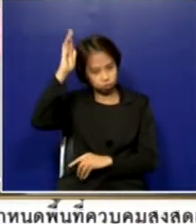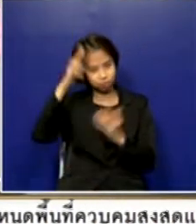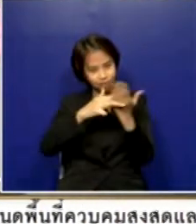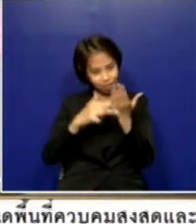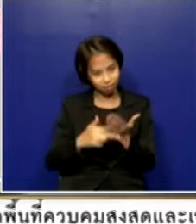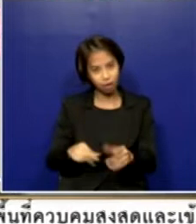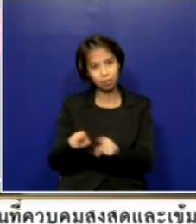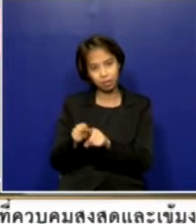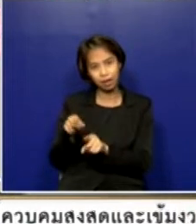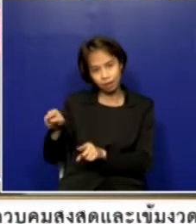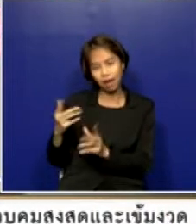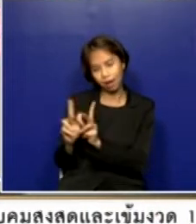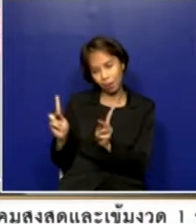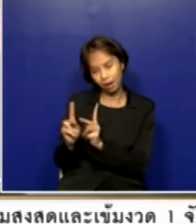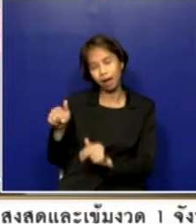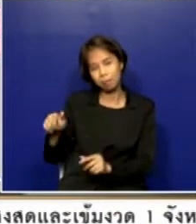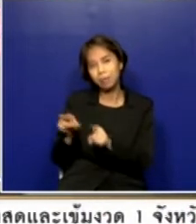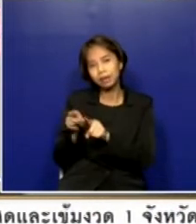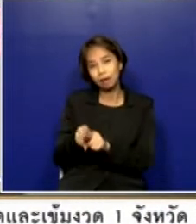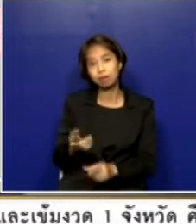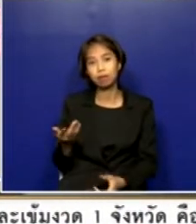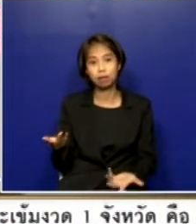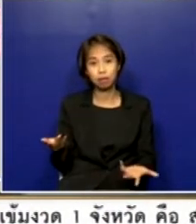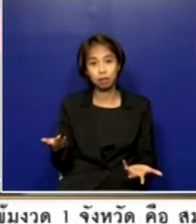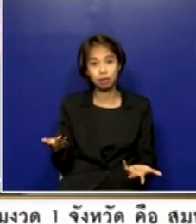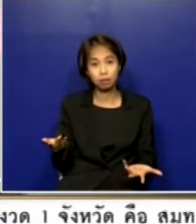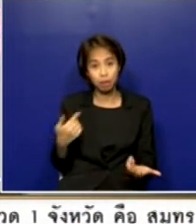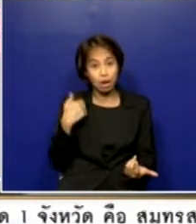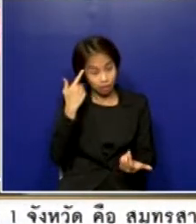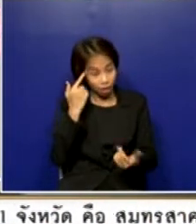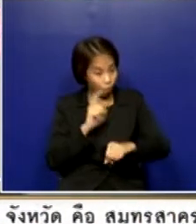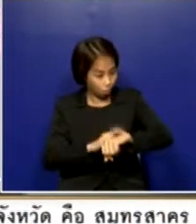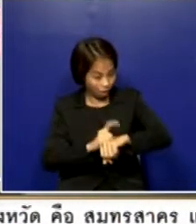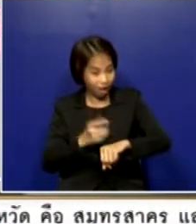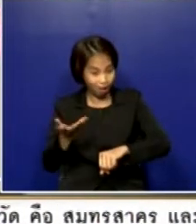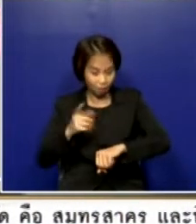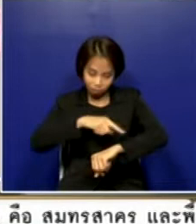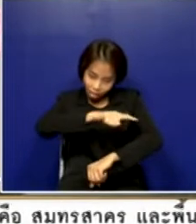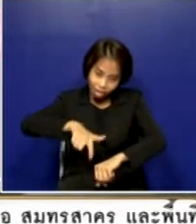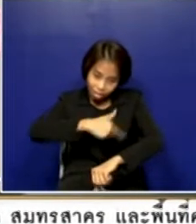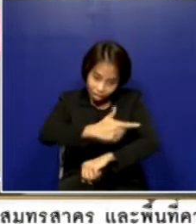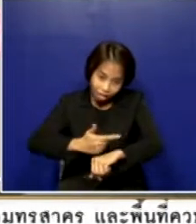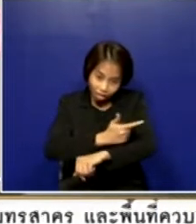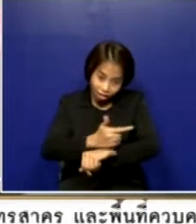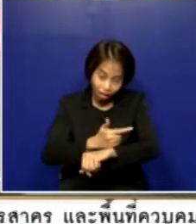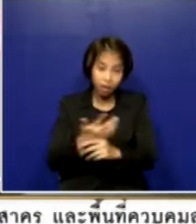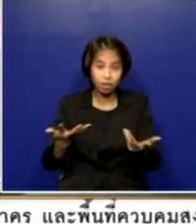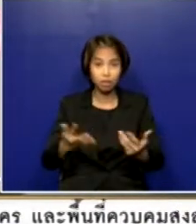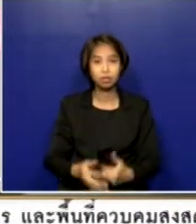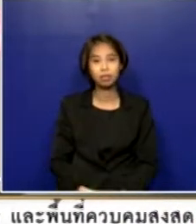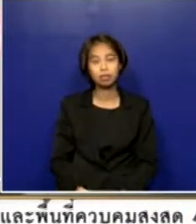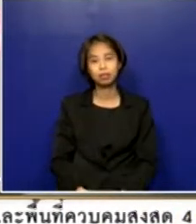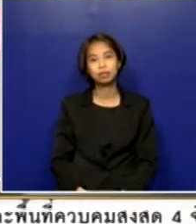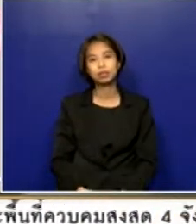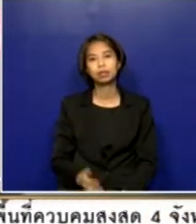กันอาจจะแขวนไว้ตัวหนึ่งไว้ตอนท้ายเพื่อพบกับมาเรื่องของสถาบันนะครับก็ไม่ได้แต่ว่าไม่น่าจะมีและจับ